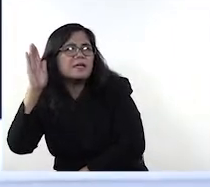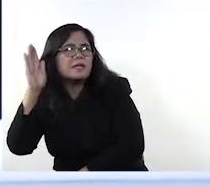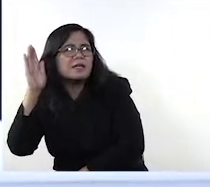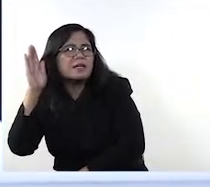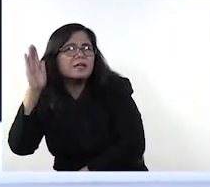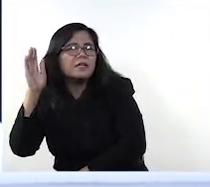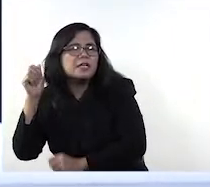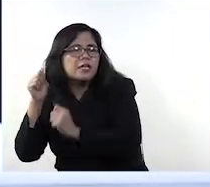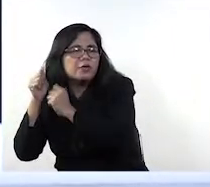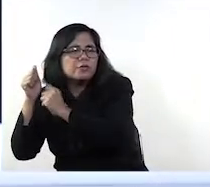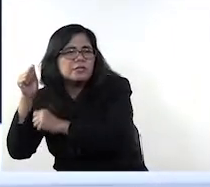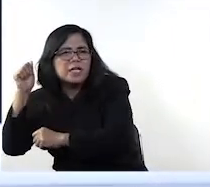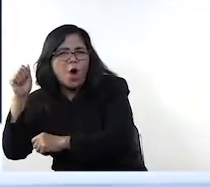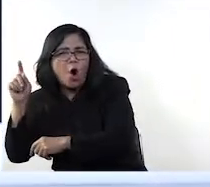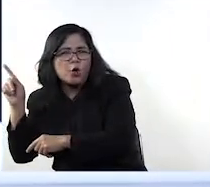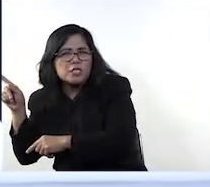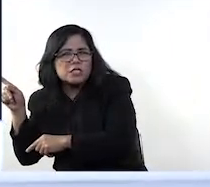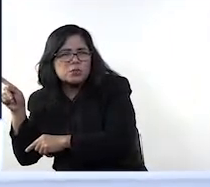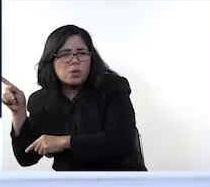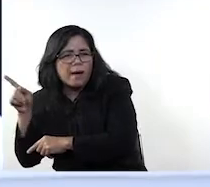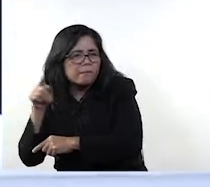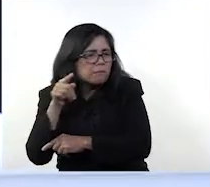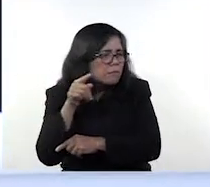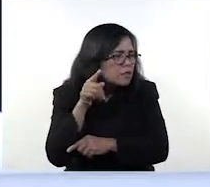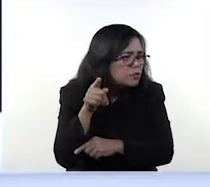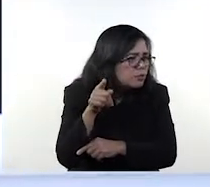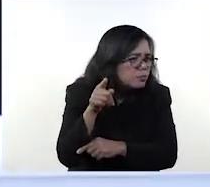telinganya hanya di sebelah sini nih